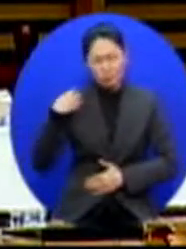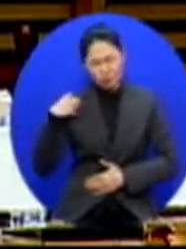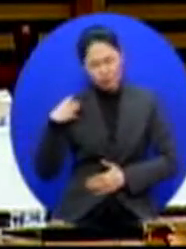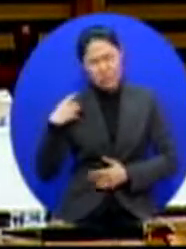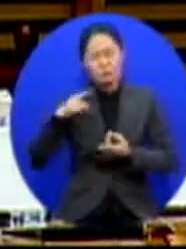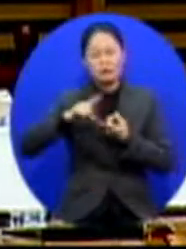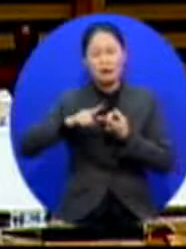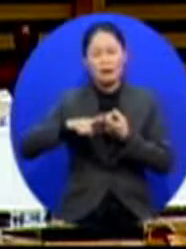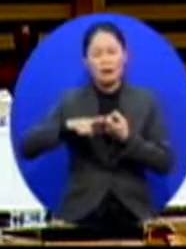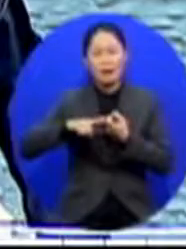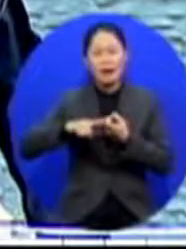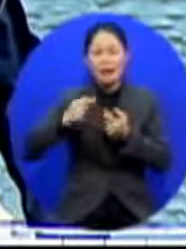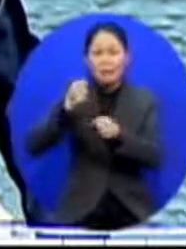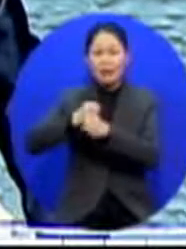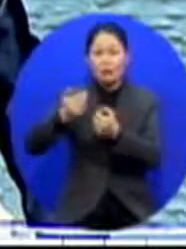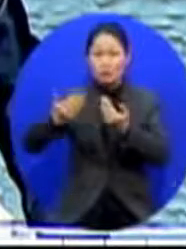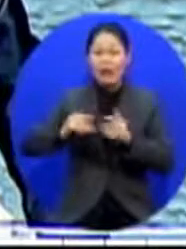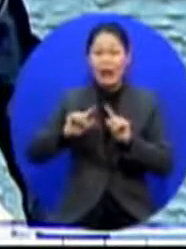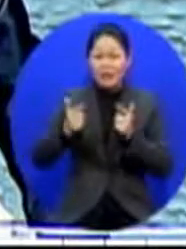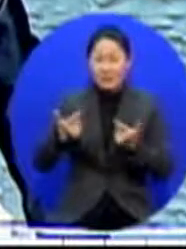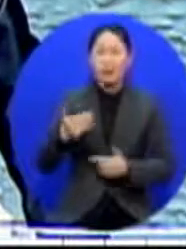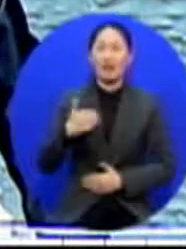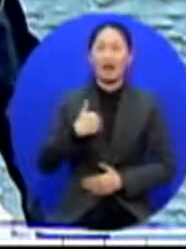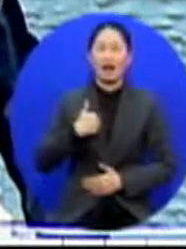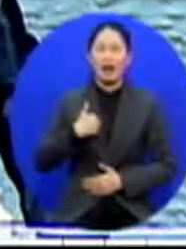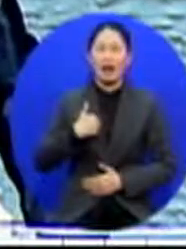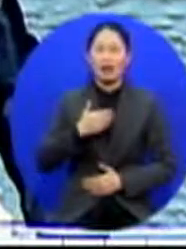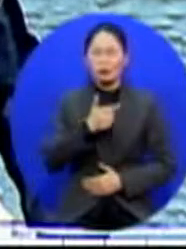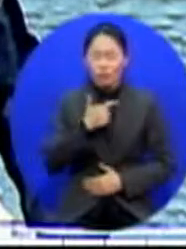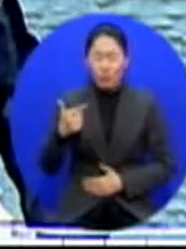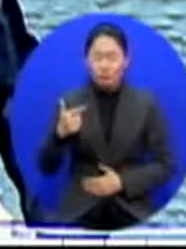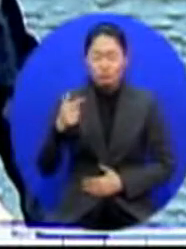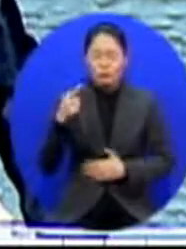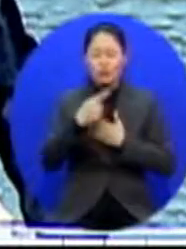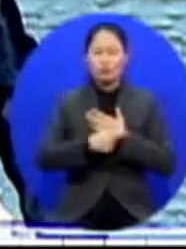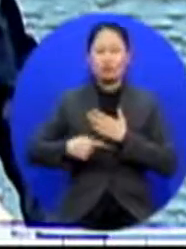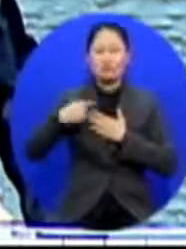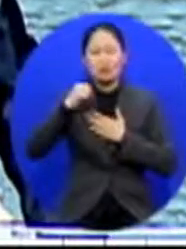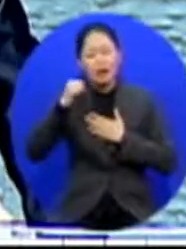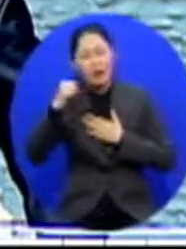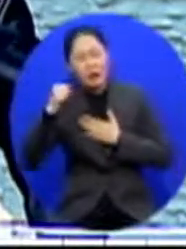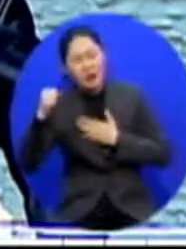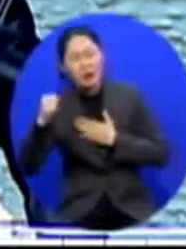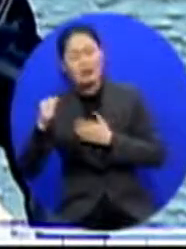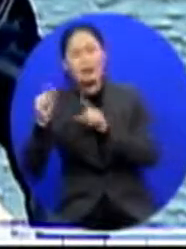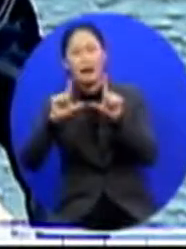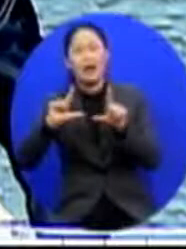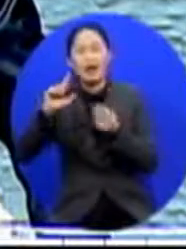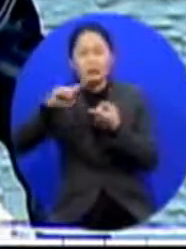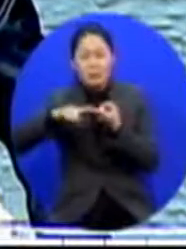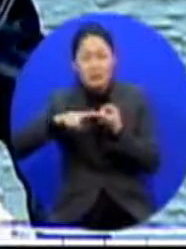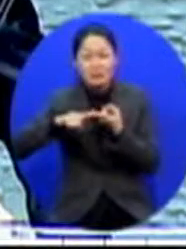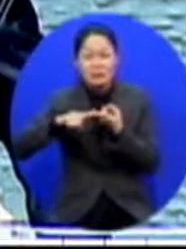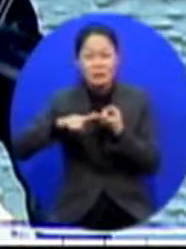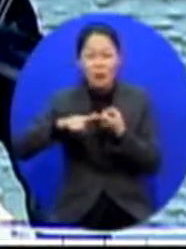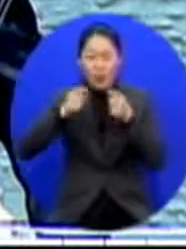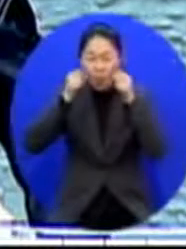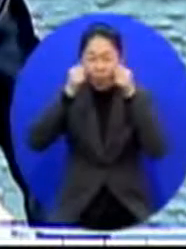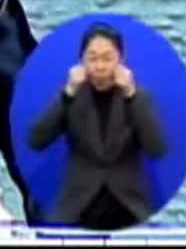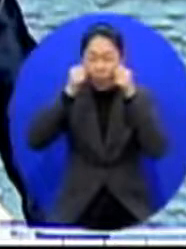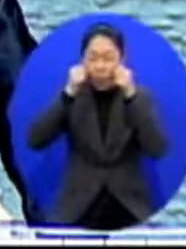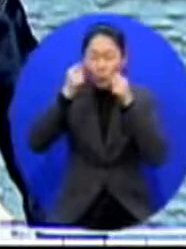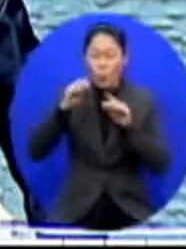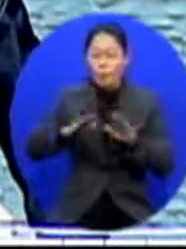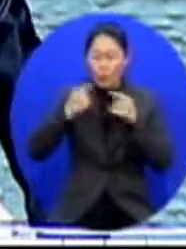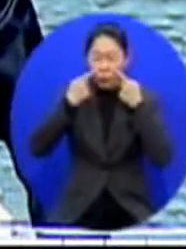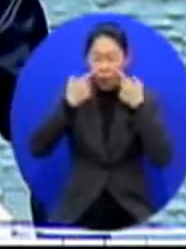하시는게 아니고 내가 너무 육신에 매여 살았구나 그저 악의 깨달으신 해야 됩니다